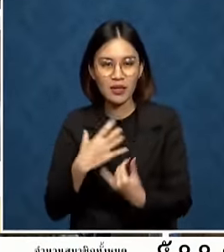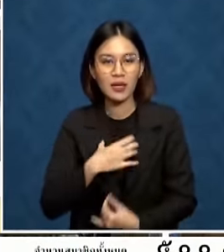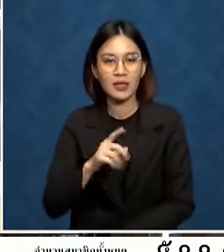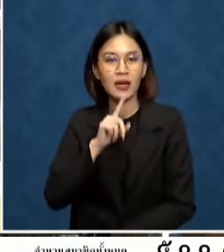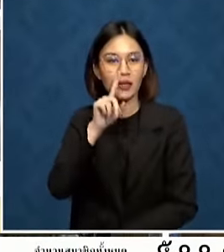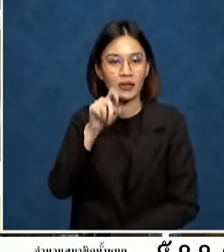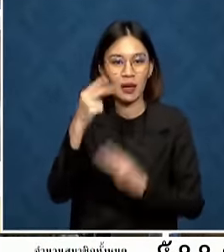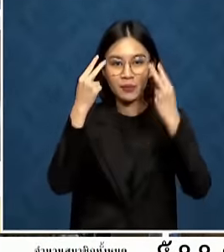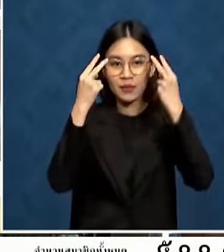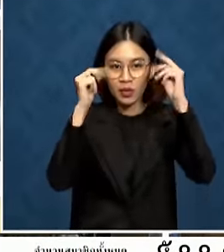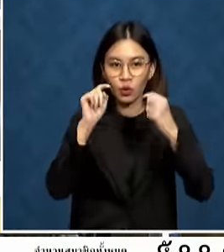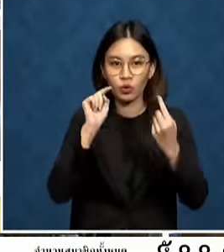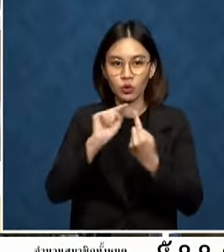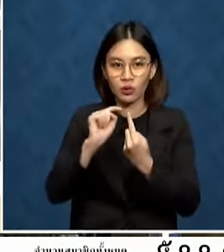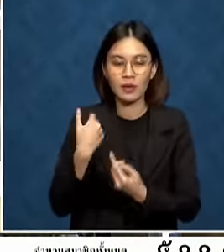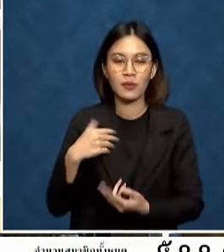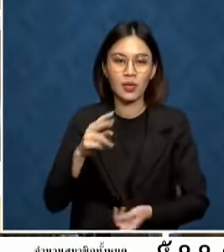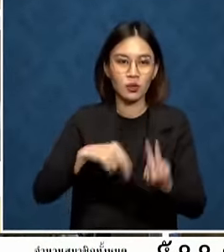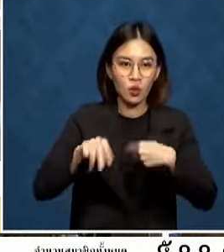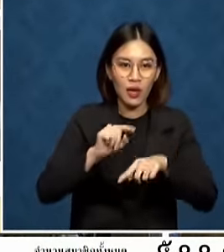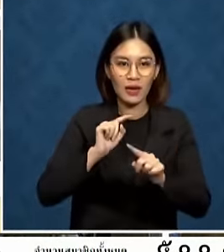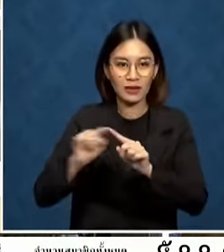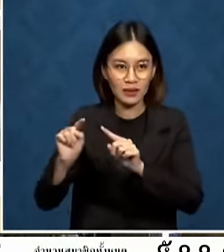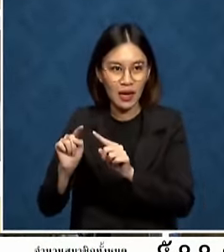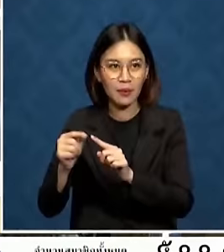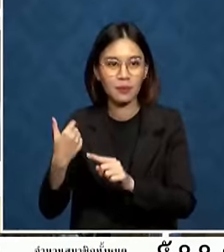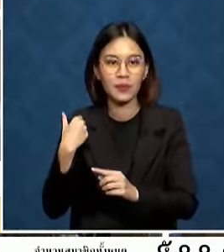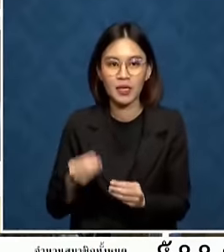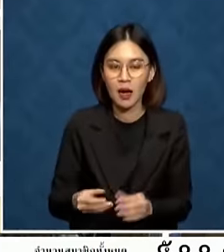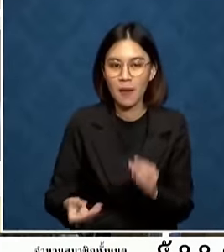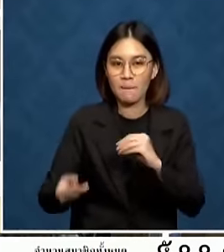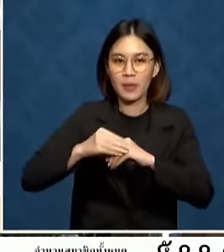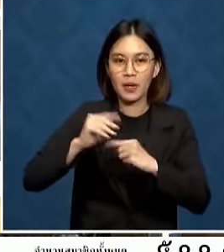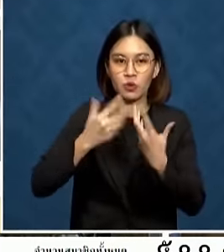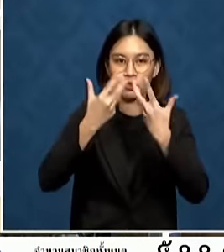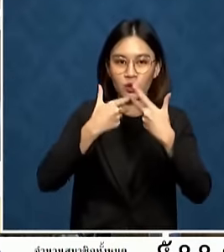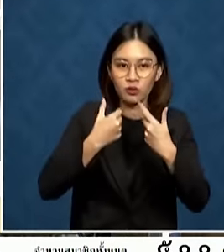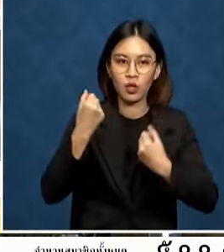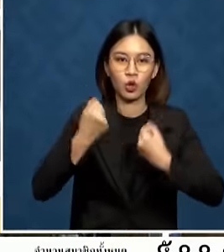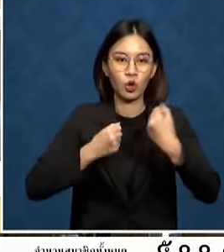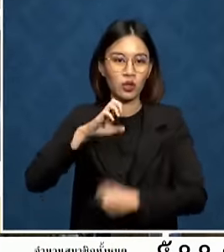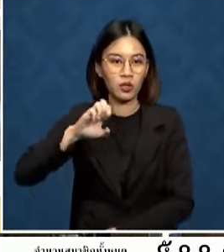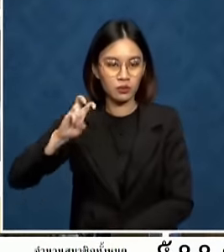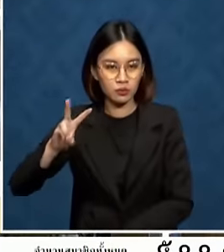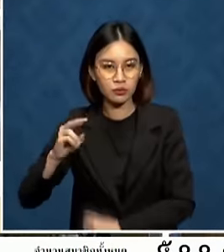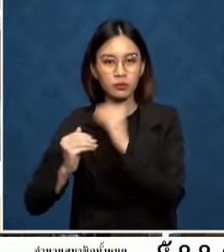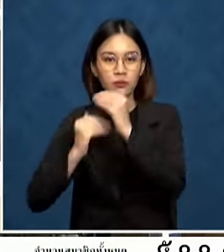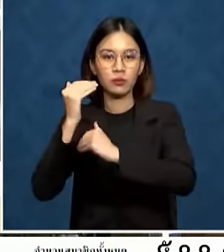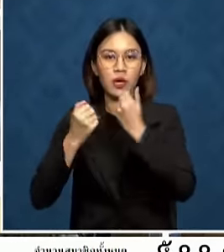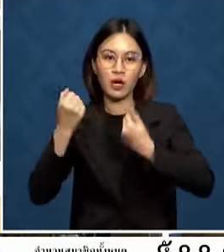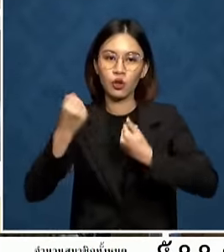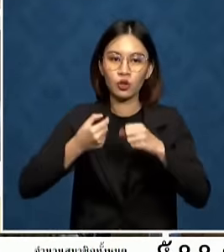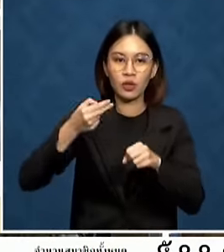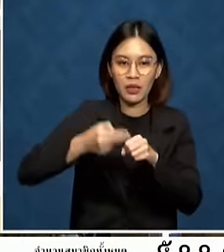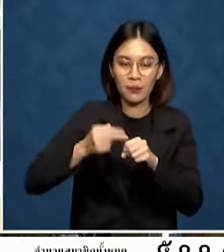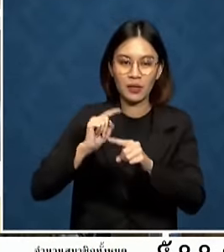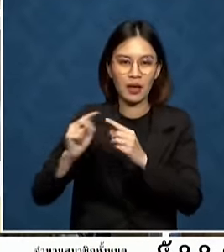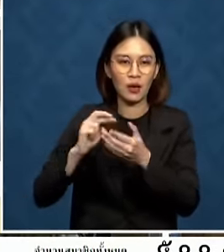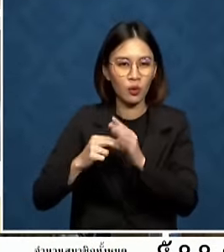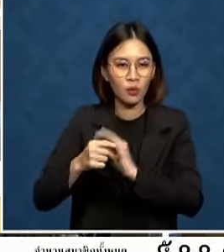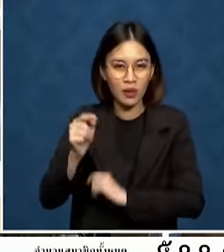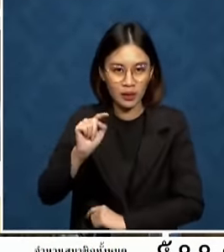นายกรัฐมนตรีนะครับการที่เราจะรักษาโทไว้ได้หรือจะเพิ่มโทจากอุตสาหกรรมยานยนต์ EVต่อยอดอุตสาหกรรมรถยนต์สันดาบได้แปลว่า